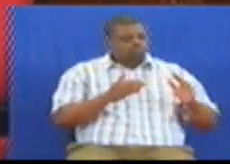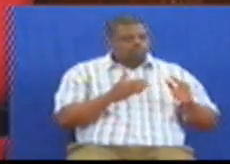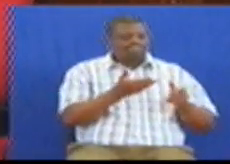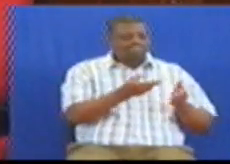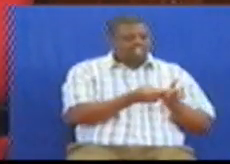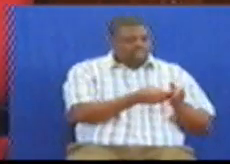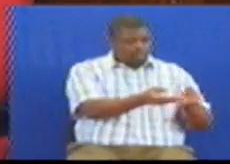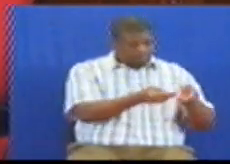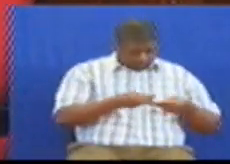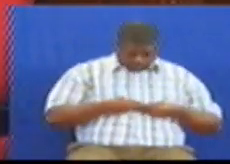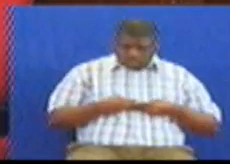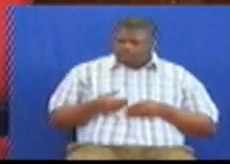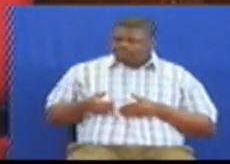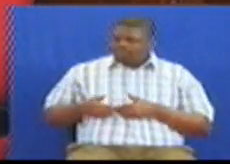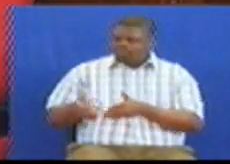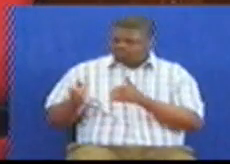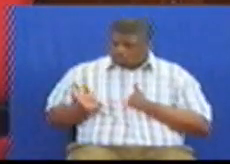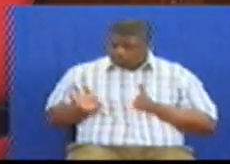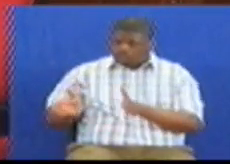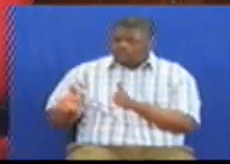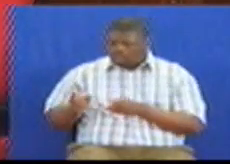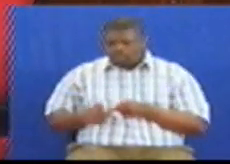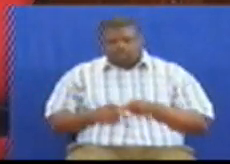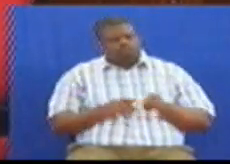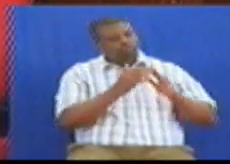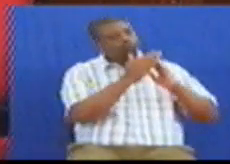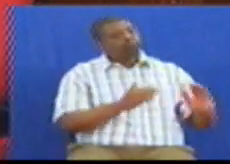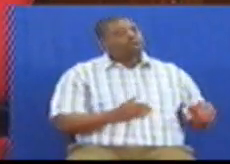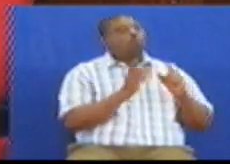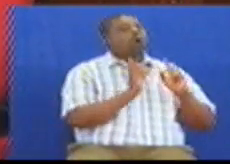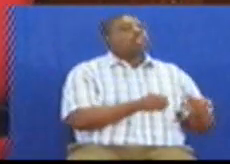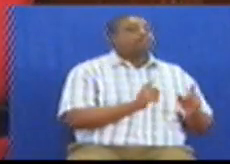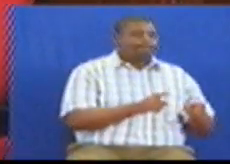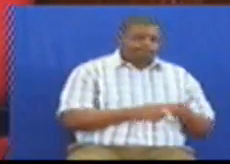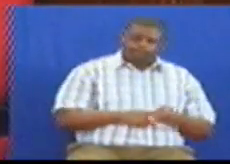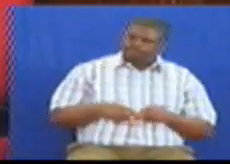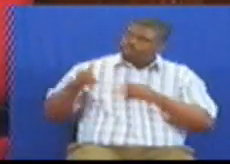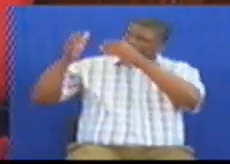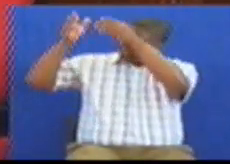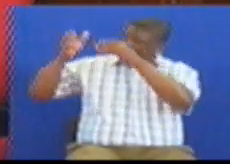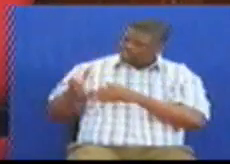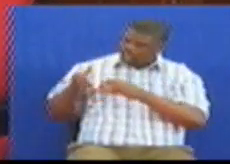fedha, vyumba vya madarasa, nyumba za walimu, matenki ya maji ya kuvuna mvua,